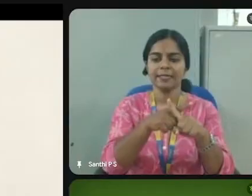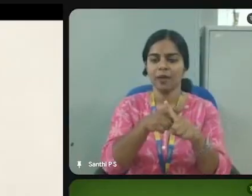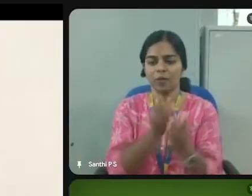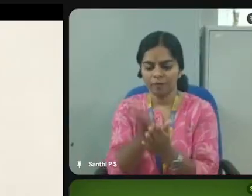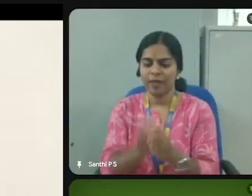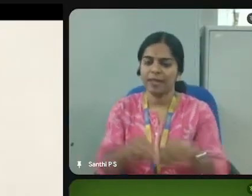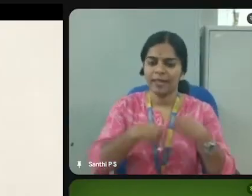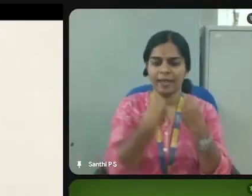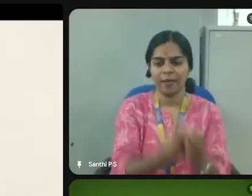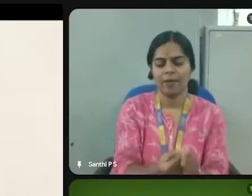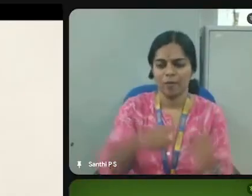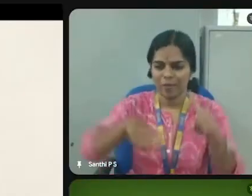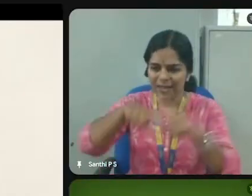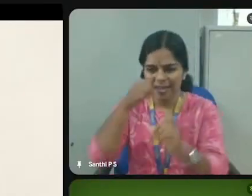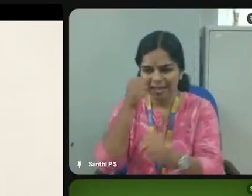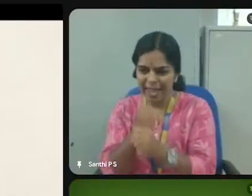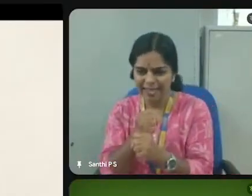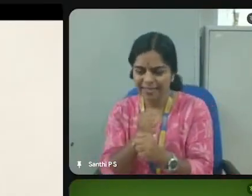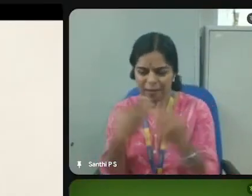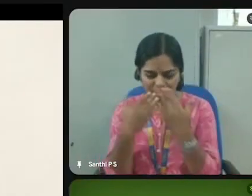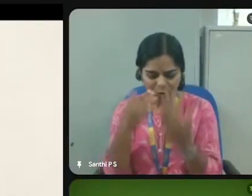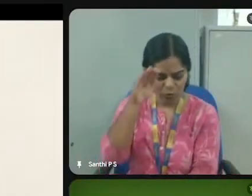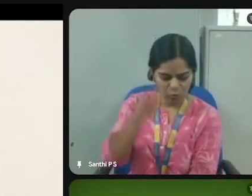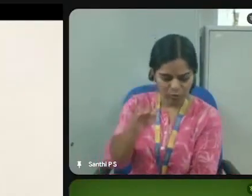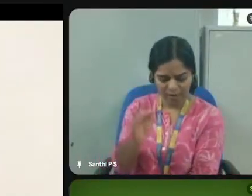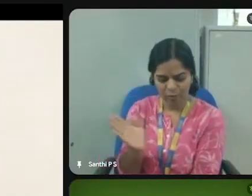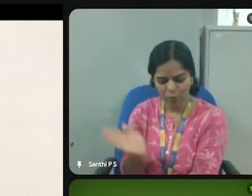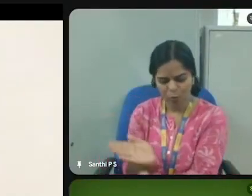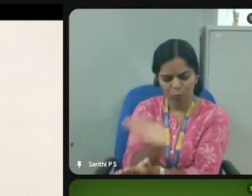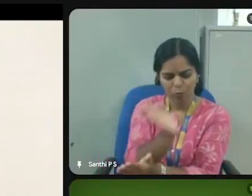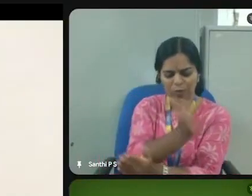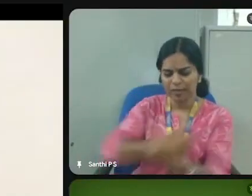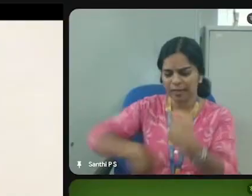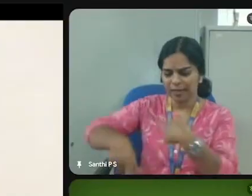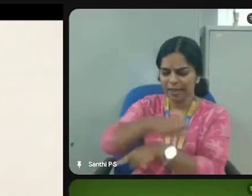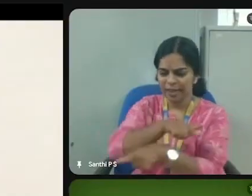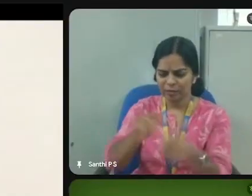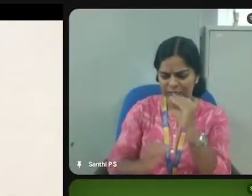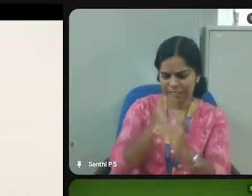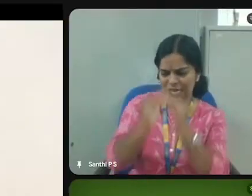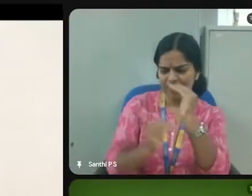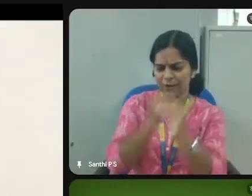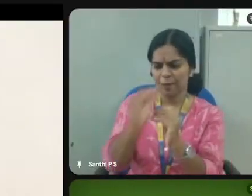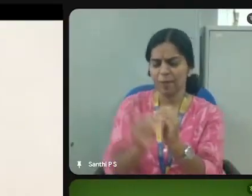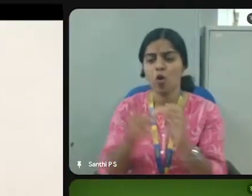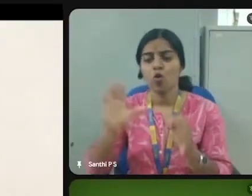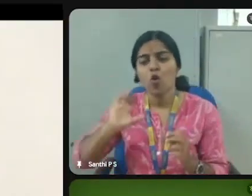അല്ലെങ്കിൽ കിൻഡർ ഗാർഡനിൽ പോകുന്ന ഒരു കുട്ടിയാണെന്നുണ്ടെങ്കിൽ വളരെ നേരത്തെ തന്നെ ആ കുട്ടിയുടെ ലാംഗ്വേജ് ഇംപ്രൂവ് ചെയ്യാനായിട്ട് നമ്മൾ